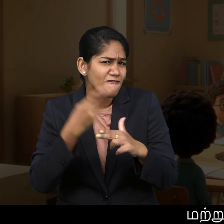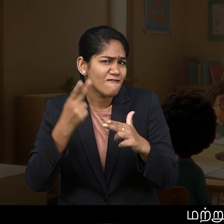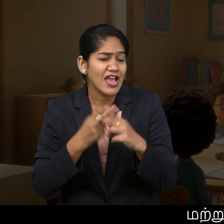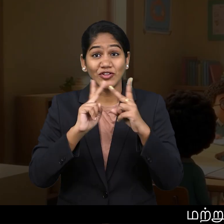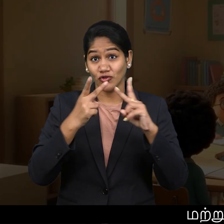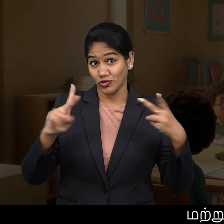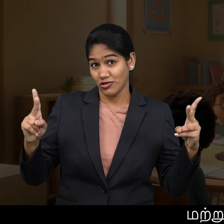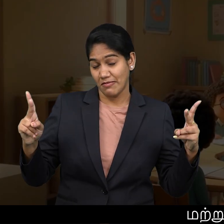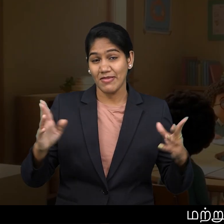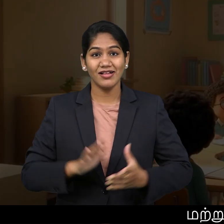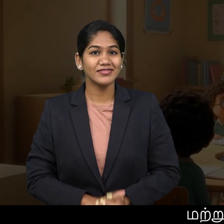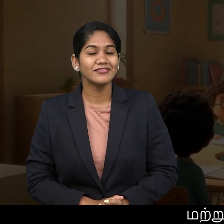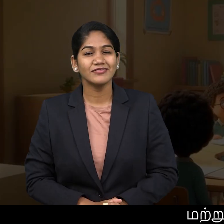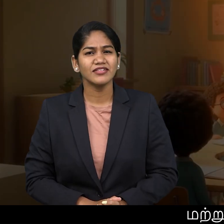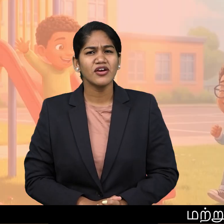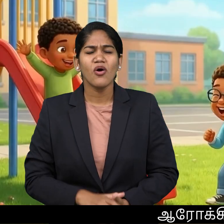மற்றும் காய்கறிகள்